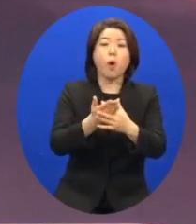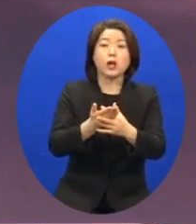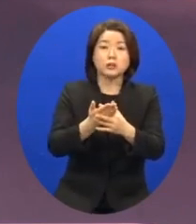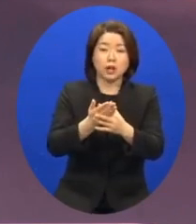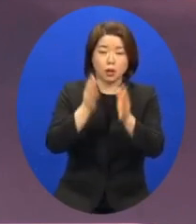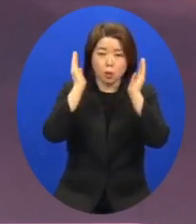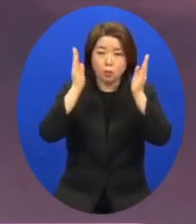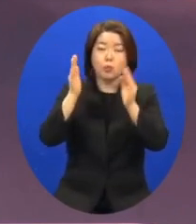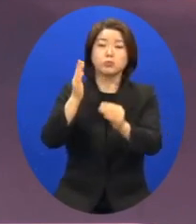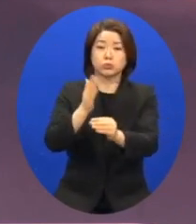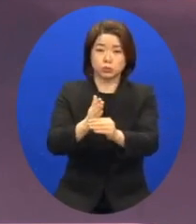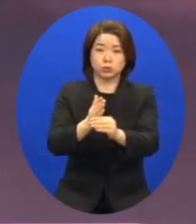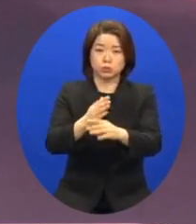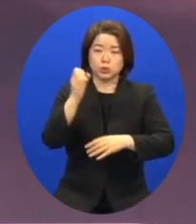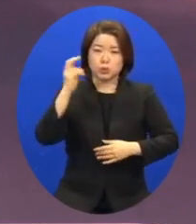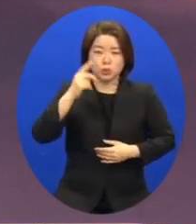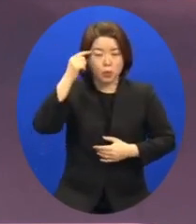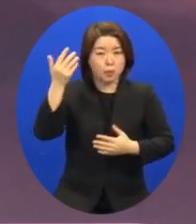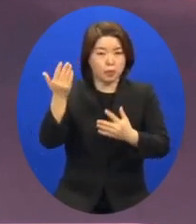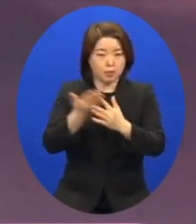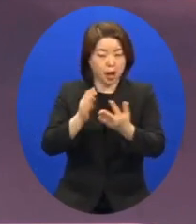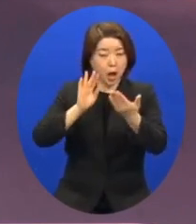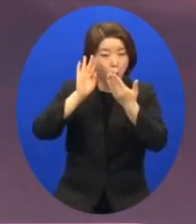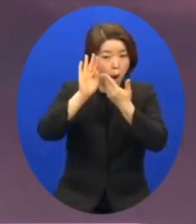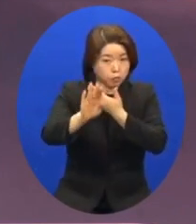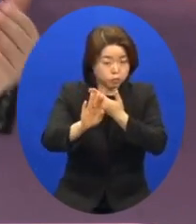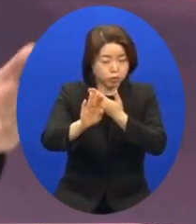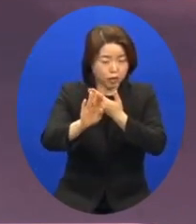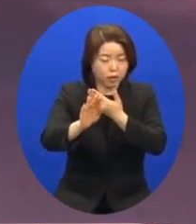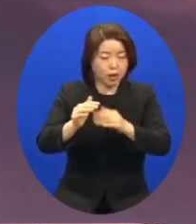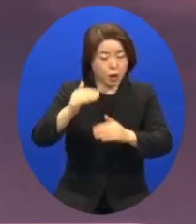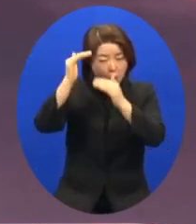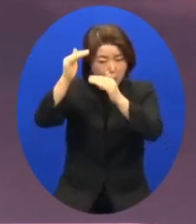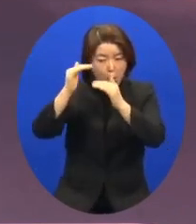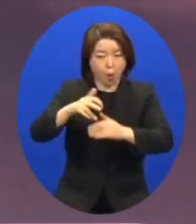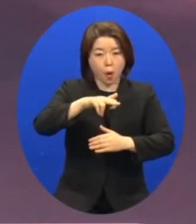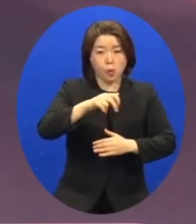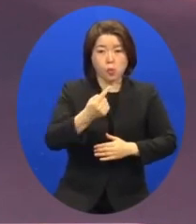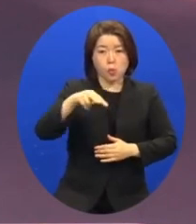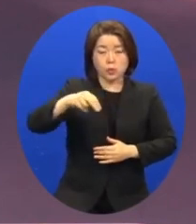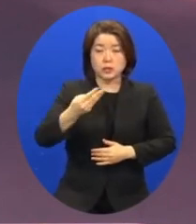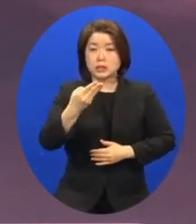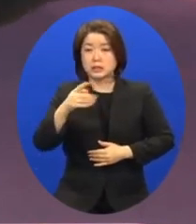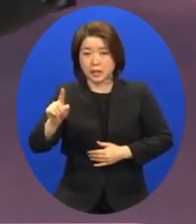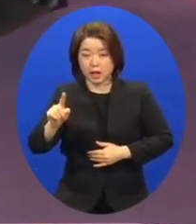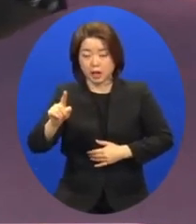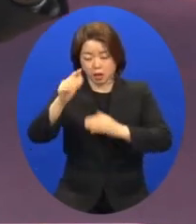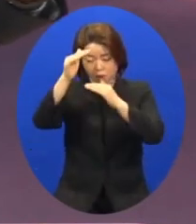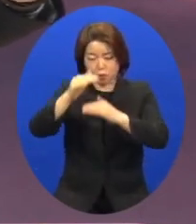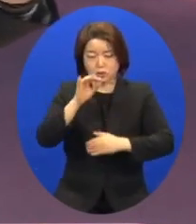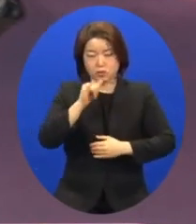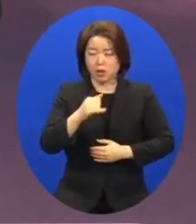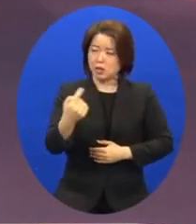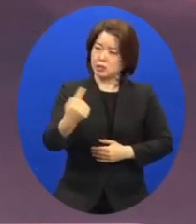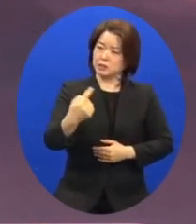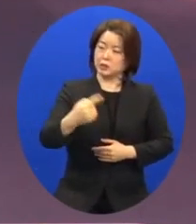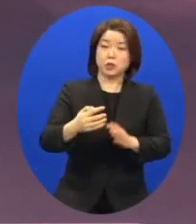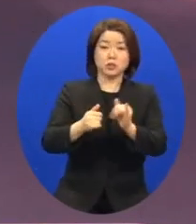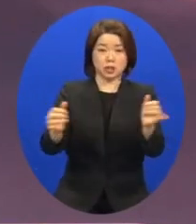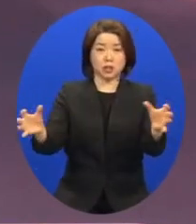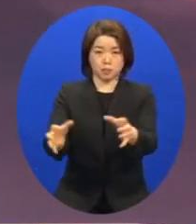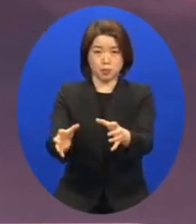분 또는 박사 하기 이후에 과정 포스 다 과정에 있는 분들입니다 1 처 명 정도의 아주